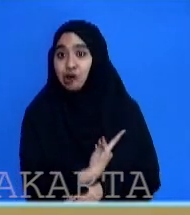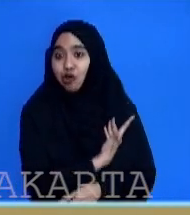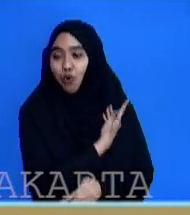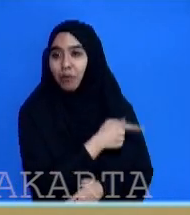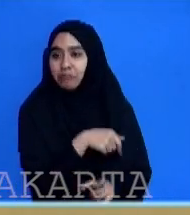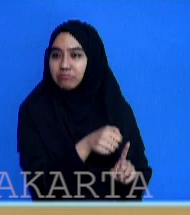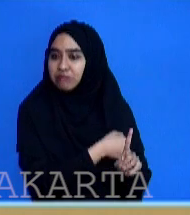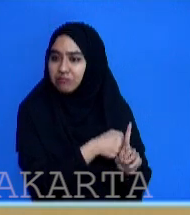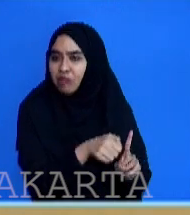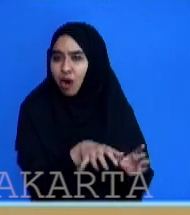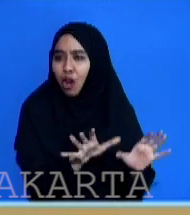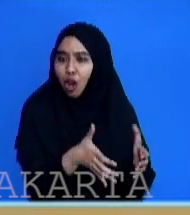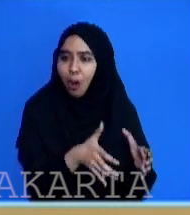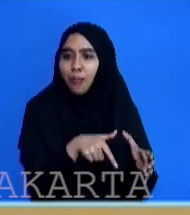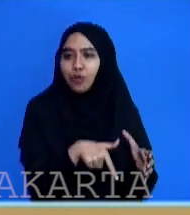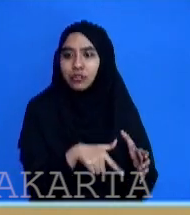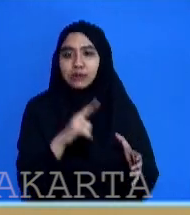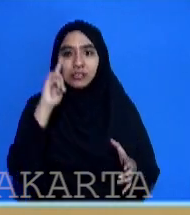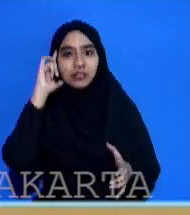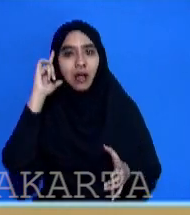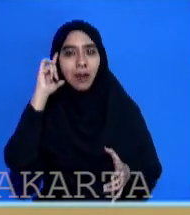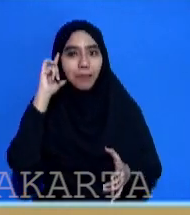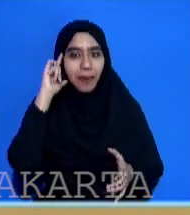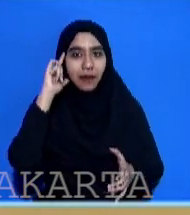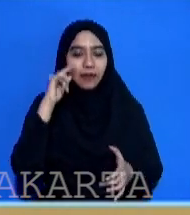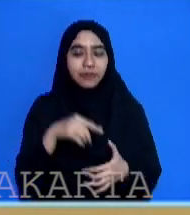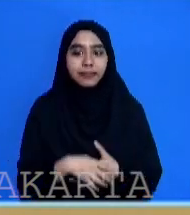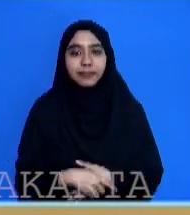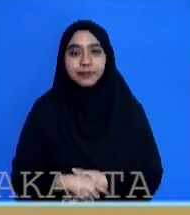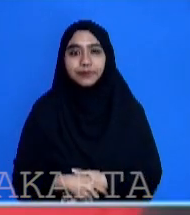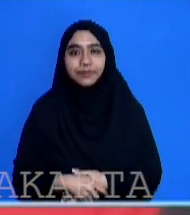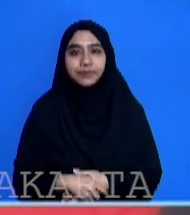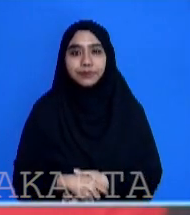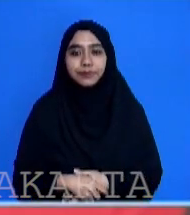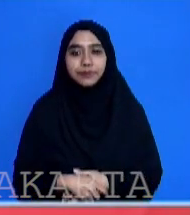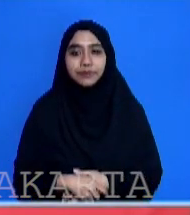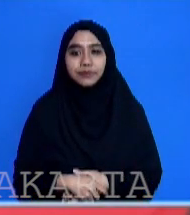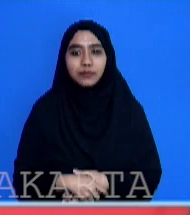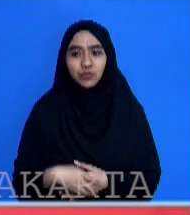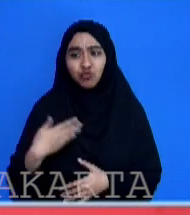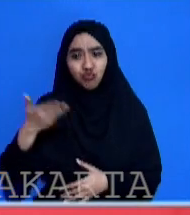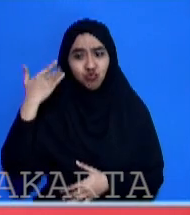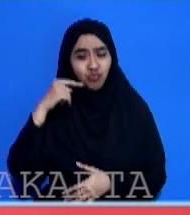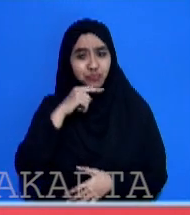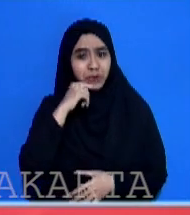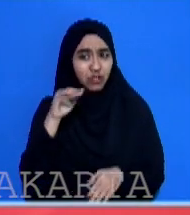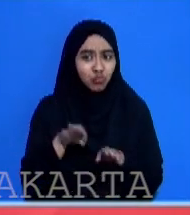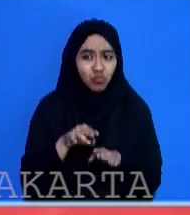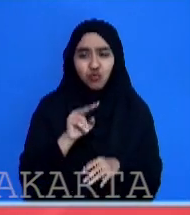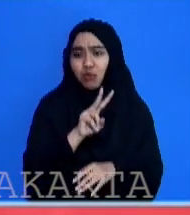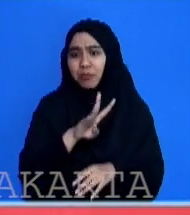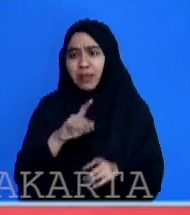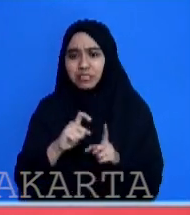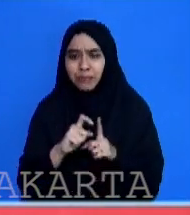masa di Simpang t maguaharjo Sleman Daerah Istimewa yogiakarta pada minggu 24 Desember